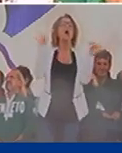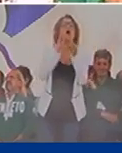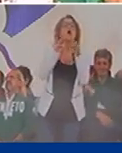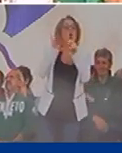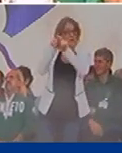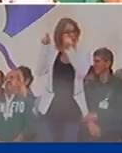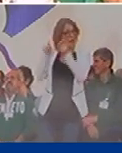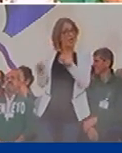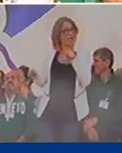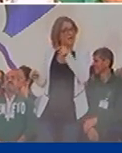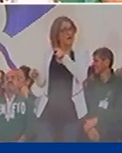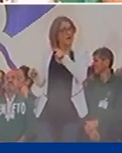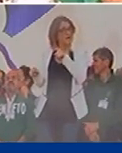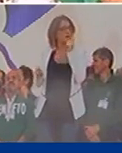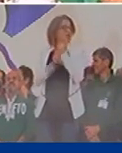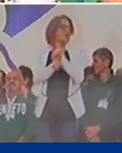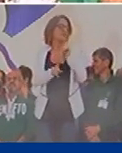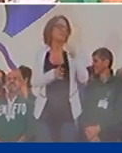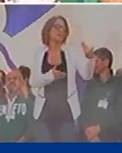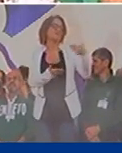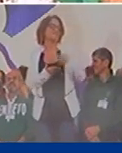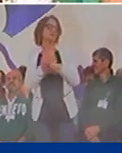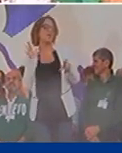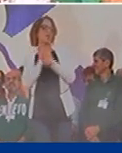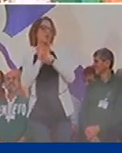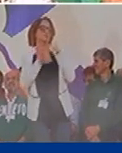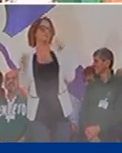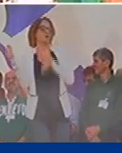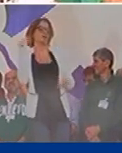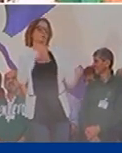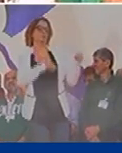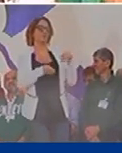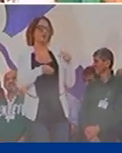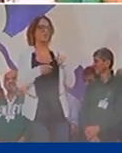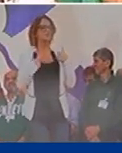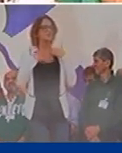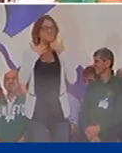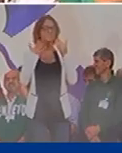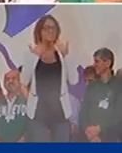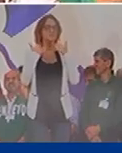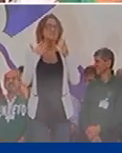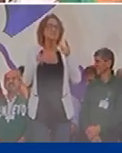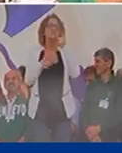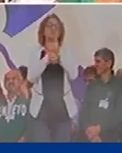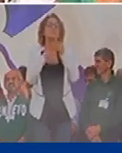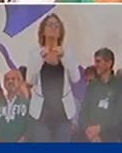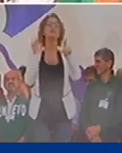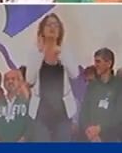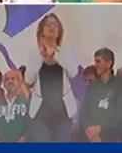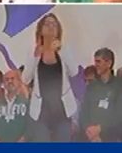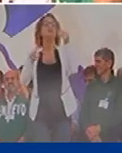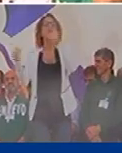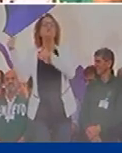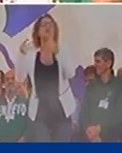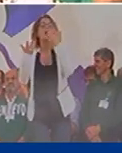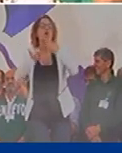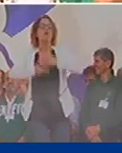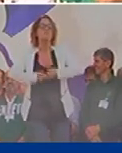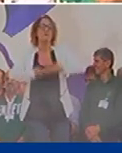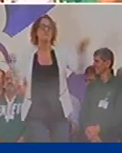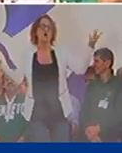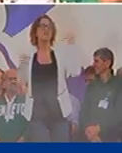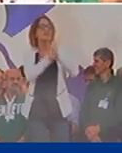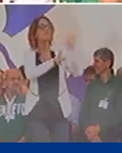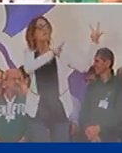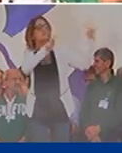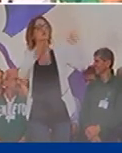Lega non mi porti la legge elettorale, chi se ne frega. Fate la legge elettorale che volete. Mi porti